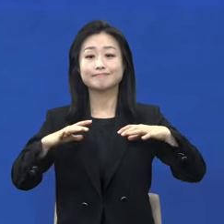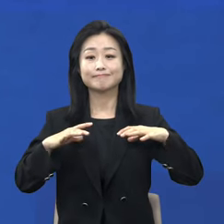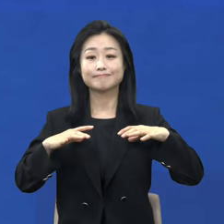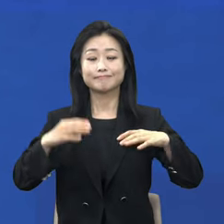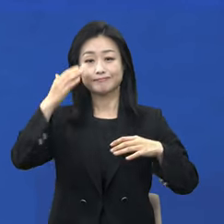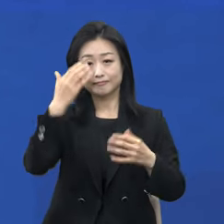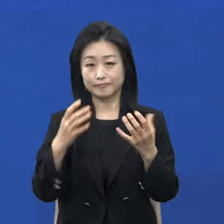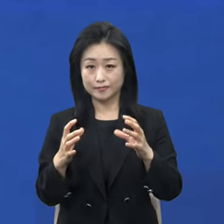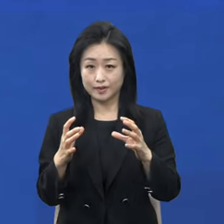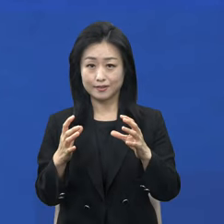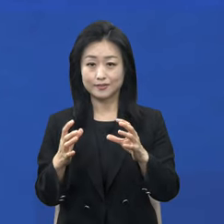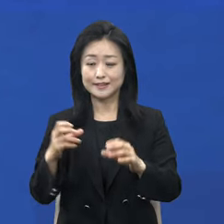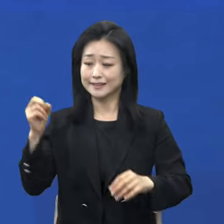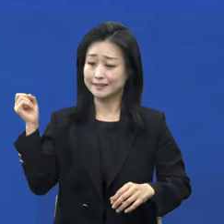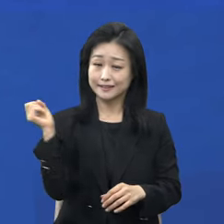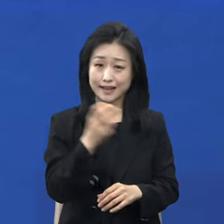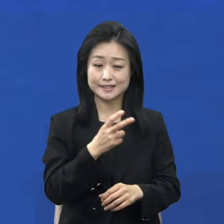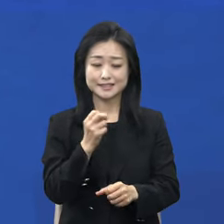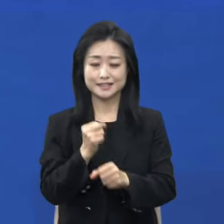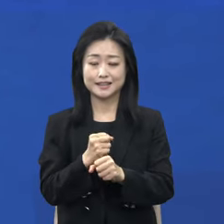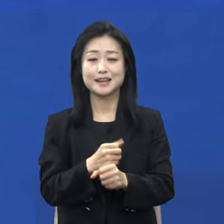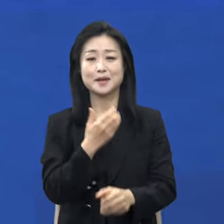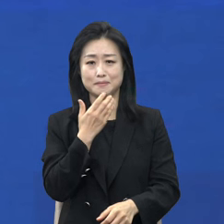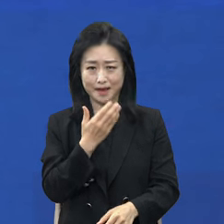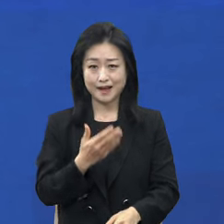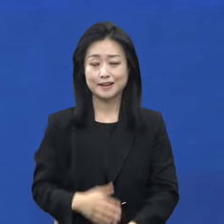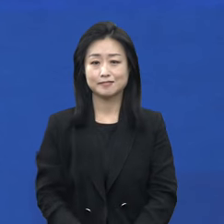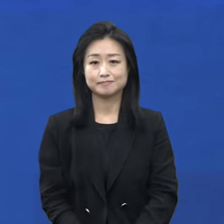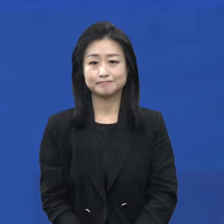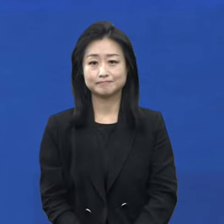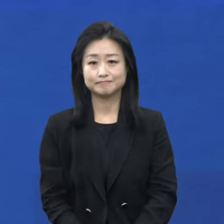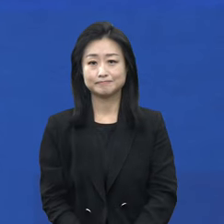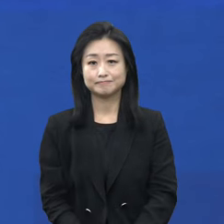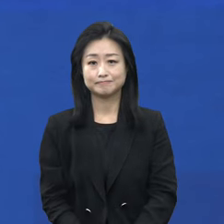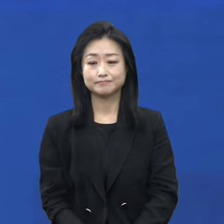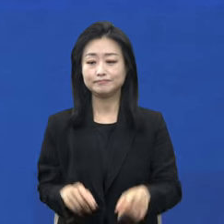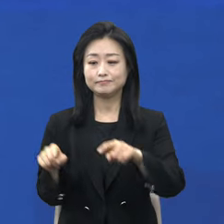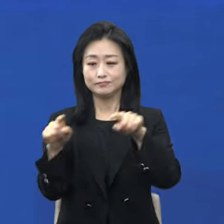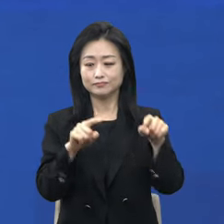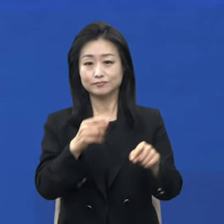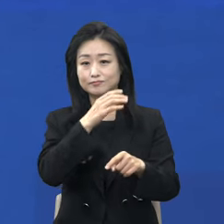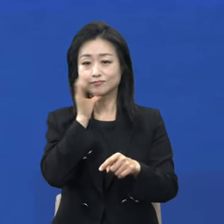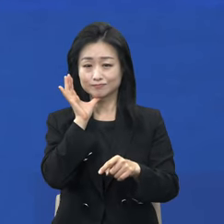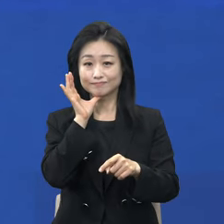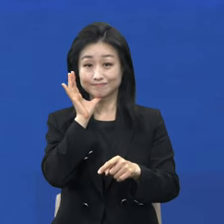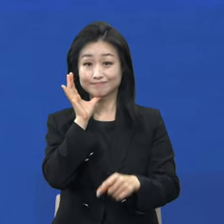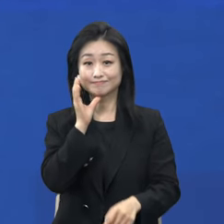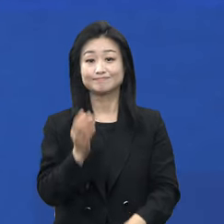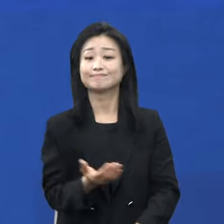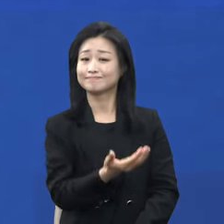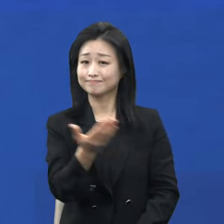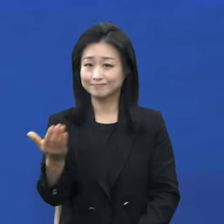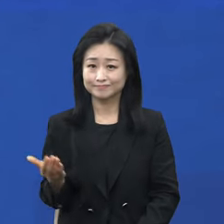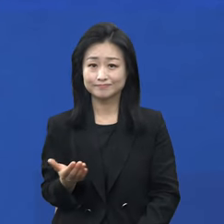자랑스러운 대한민국을 다시 만들겠습니다. 전국 노인들을